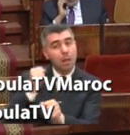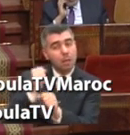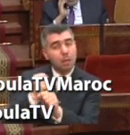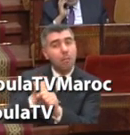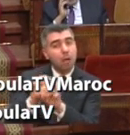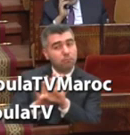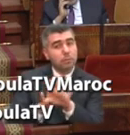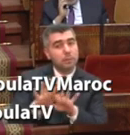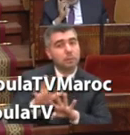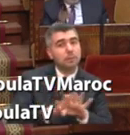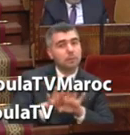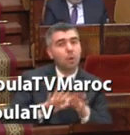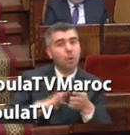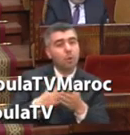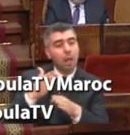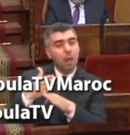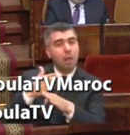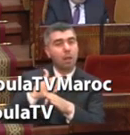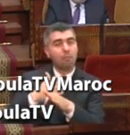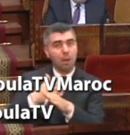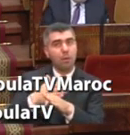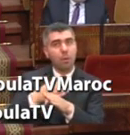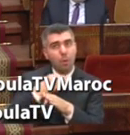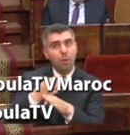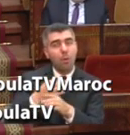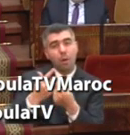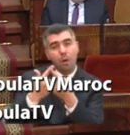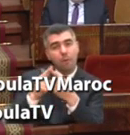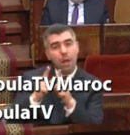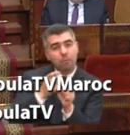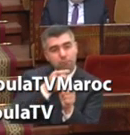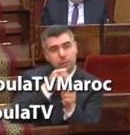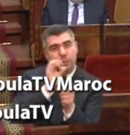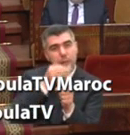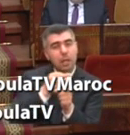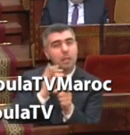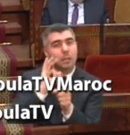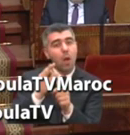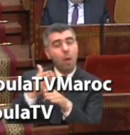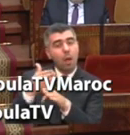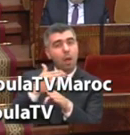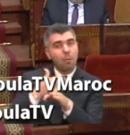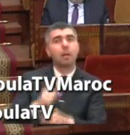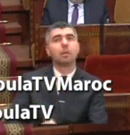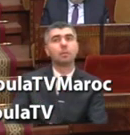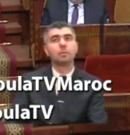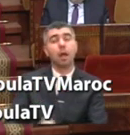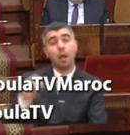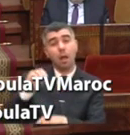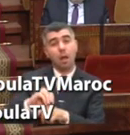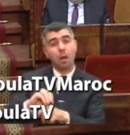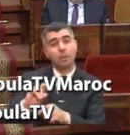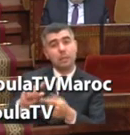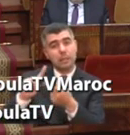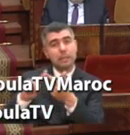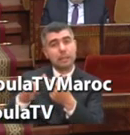خاصه بواحد الطريقه اللي تكون استباقيه باش نقدوا نعالجوا المشكل ديالو على تيساع. الحاجه الثانيه كنطالبوا بالتعديلات في